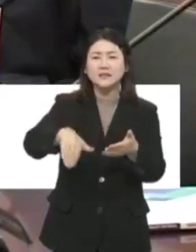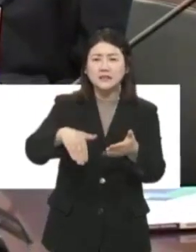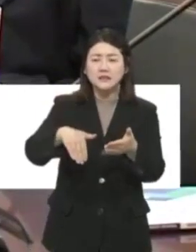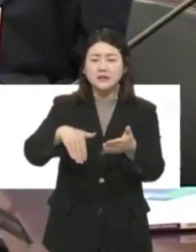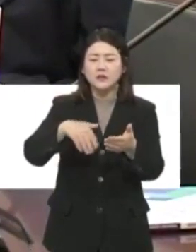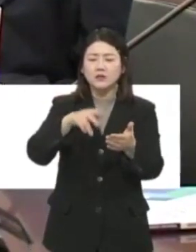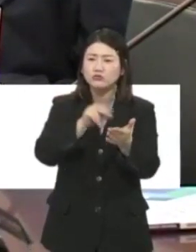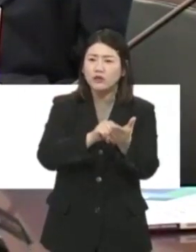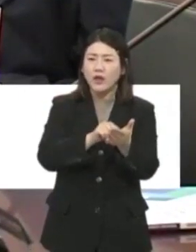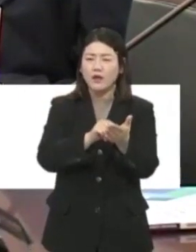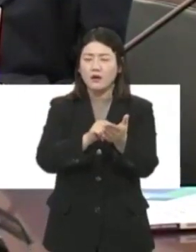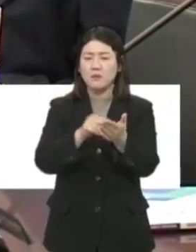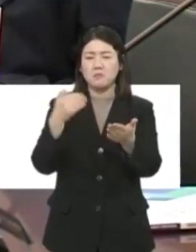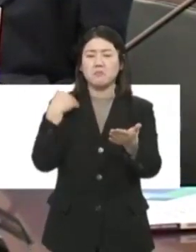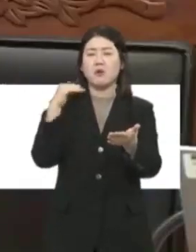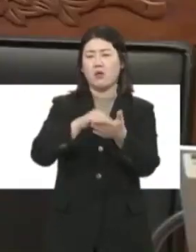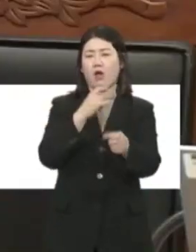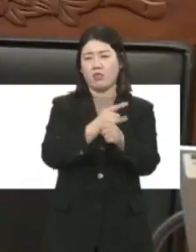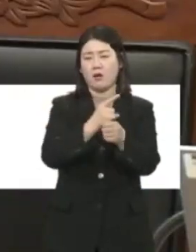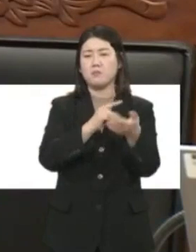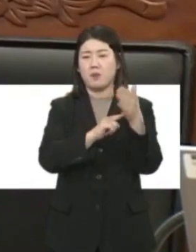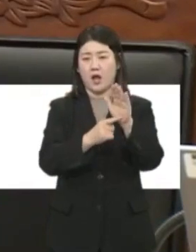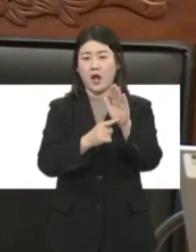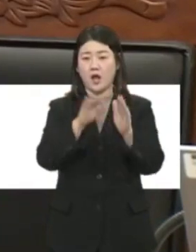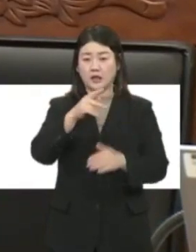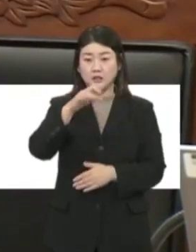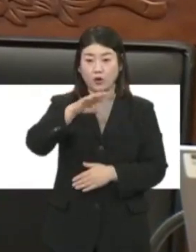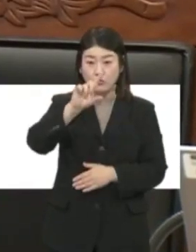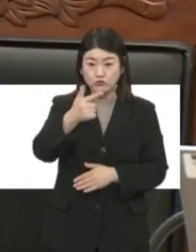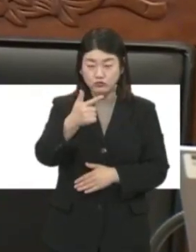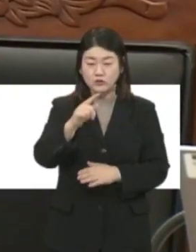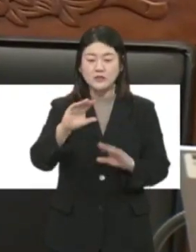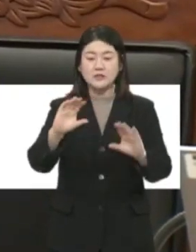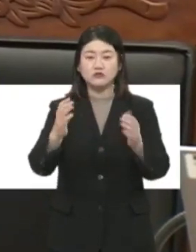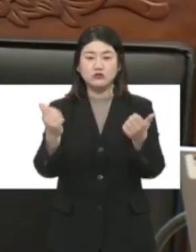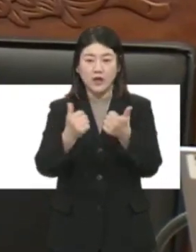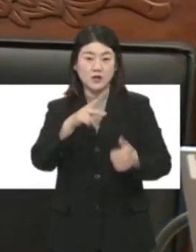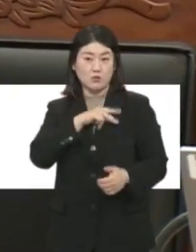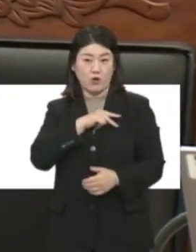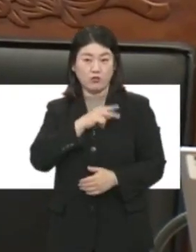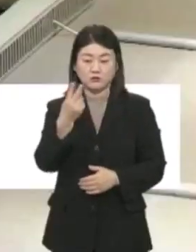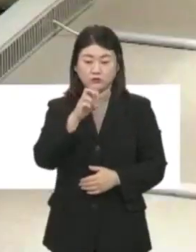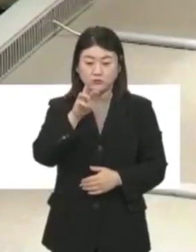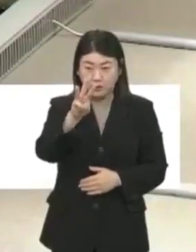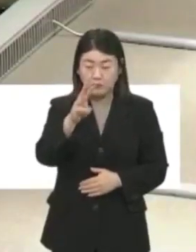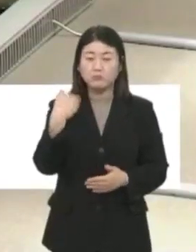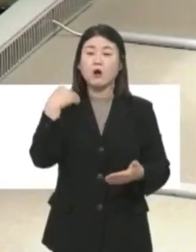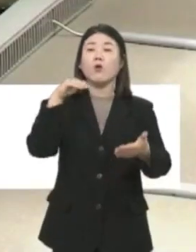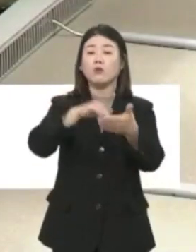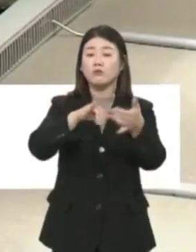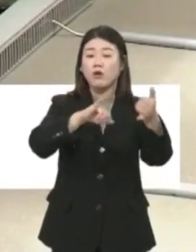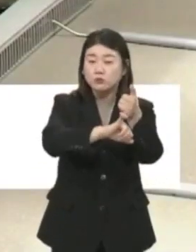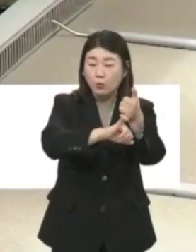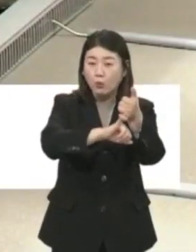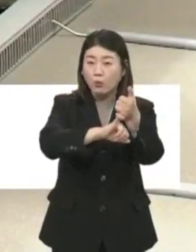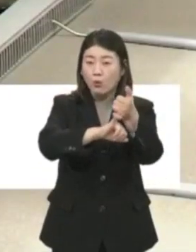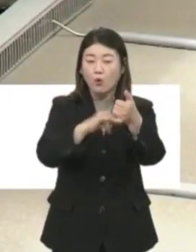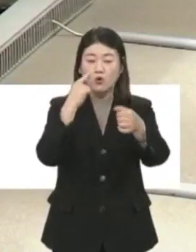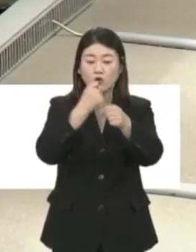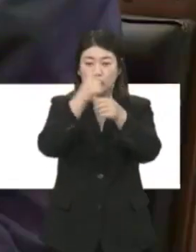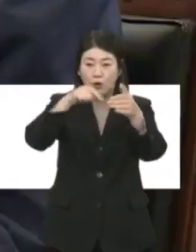밝혔습니다 국회 과학기술 방송통신위원회 이정문 의원은 당초 2023년까지 반환하기로 했던 연구원 내